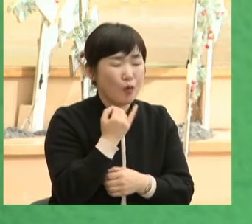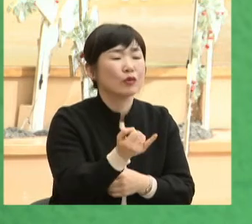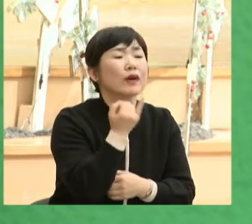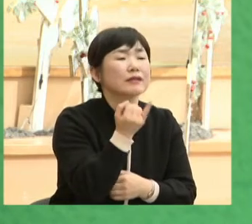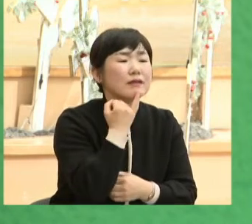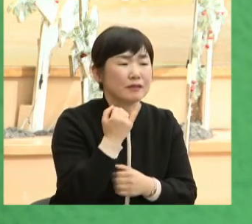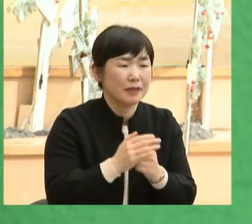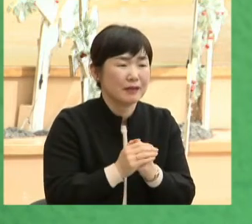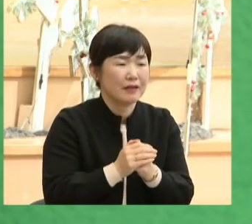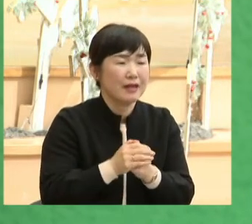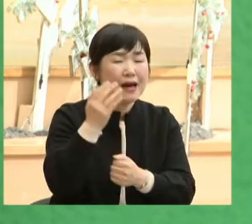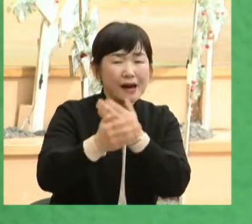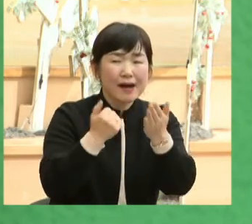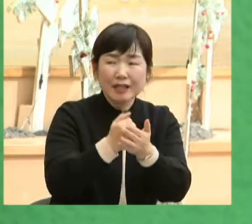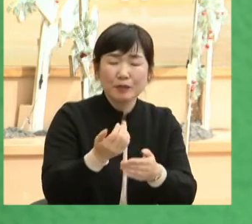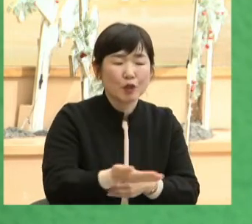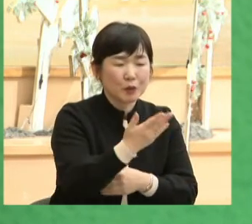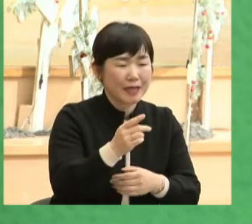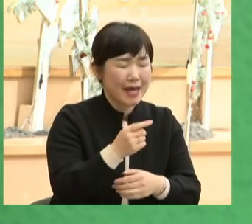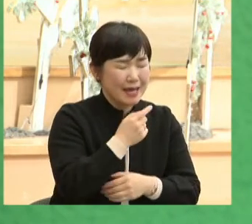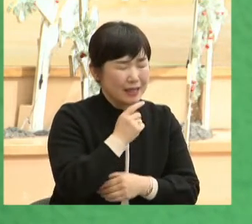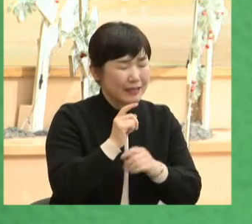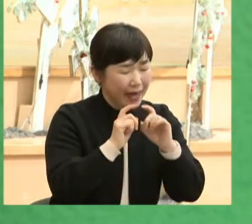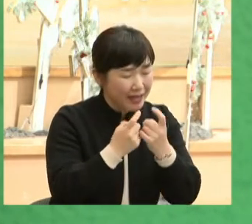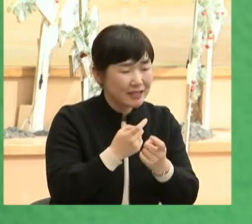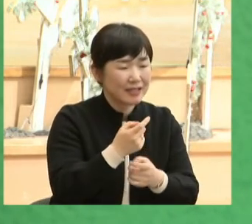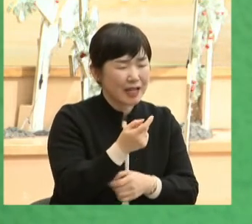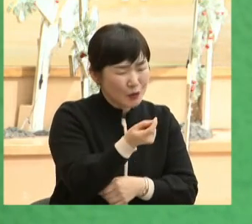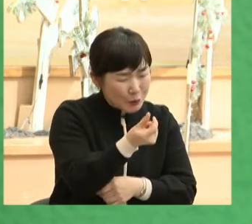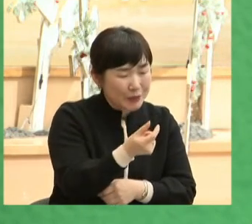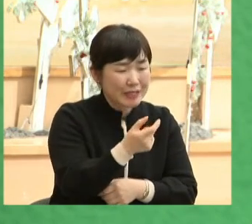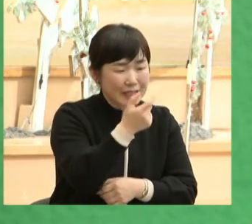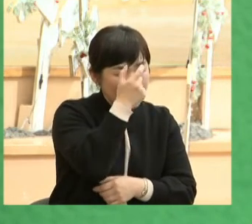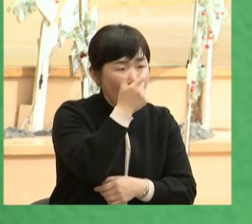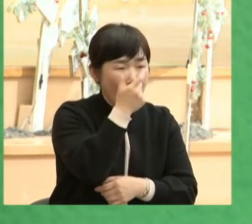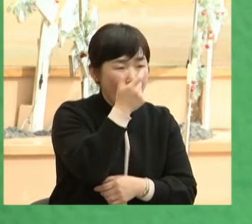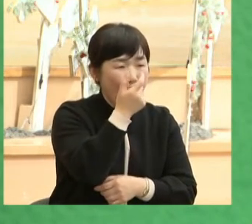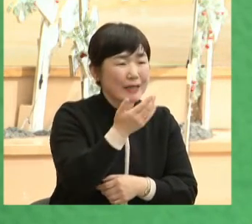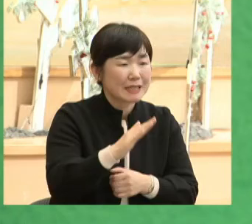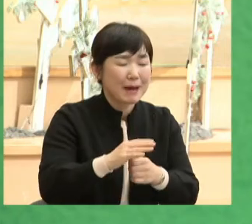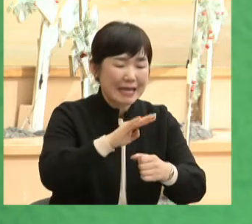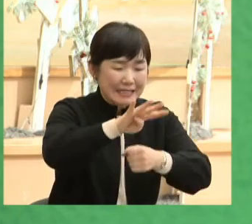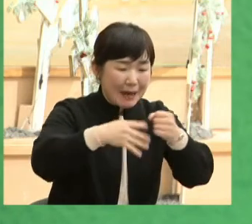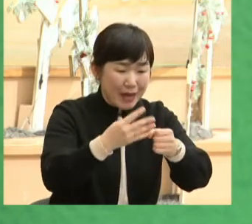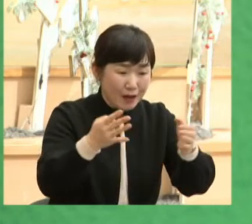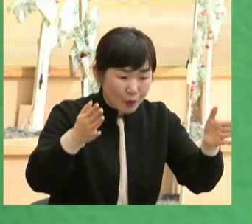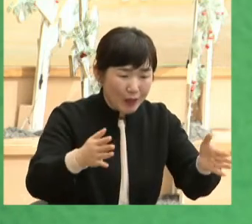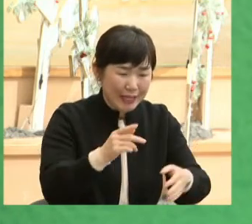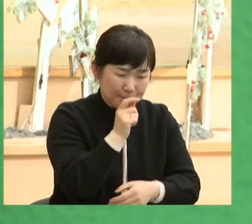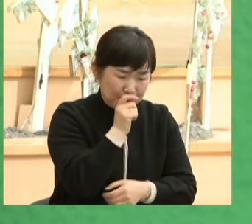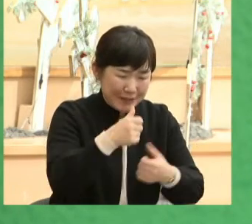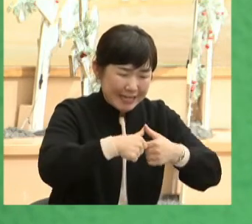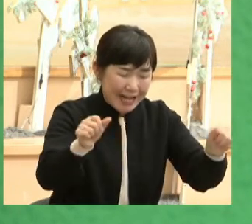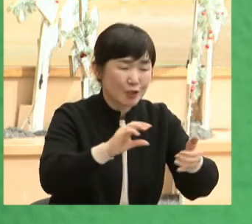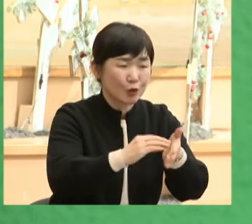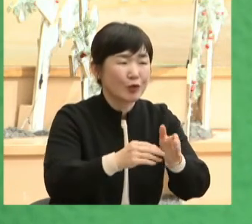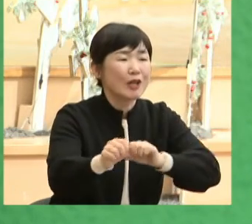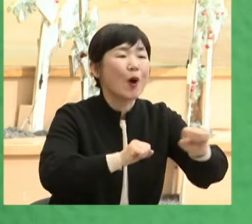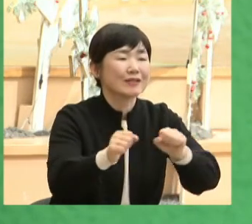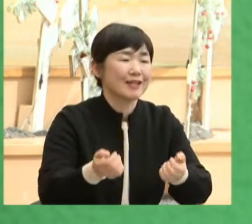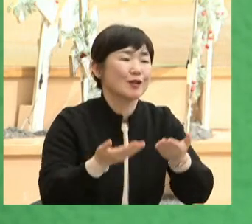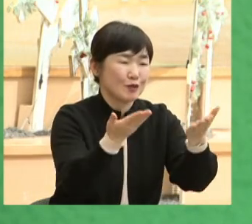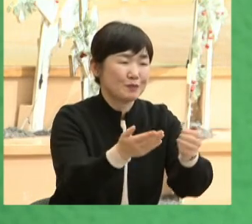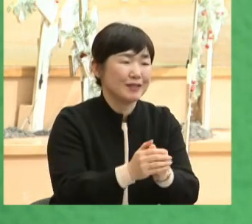지극히 개인적인 소원을 통해서도 400년의 침묵이 느낄만큼 하나님이 역사하십니다 그런데